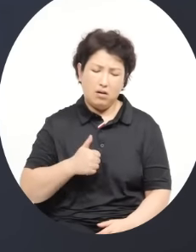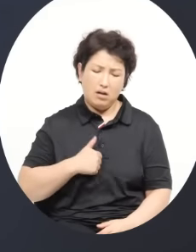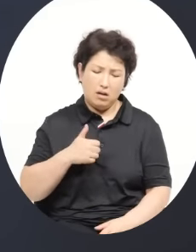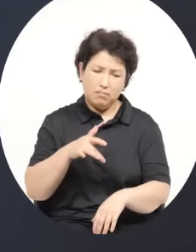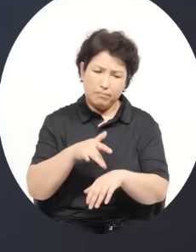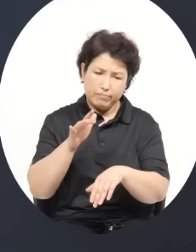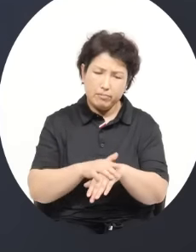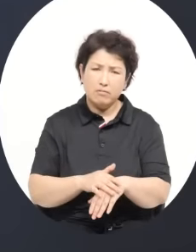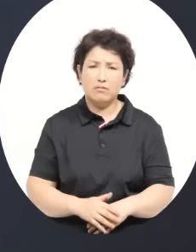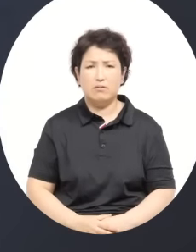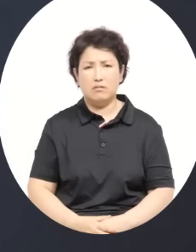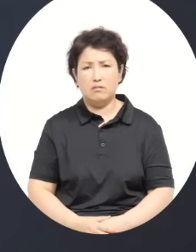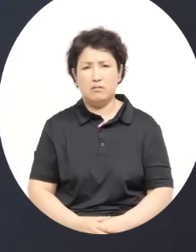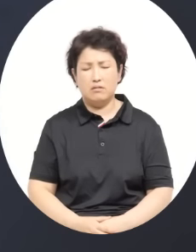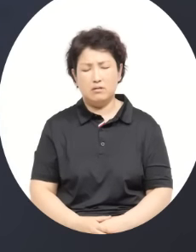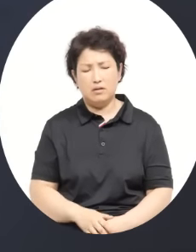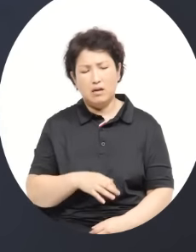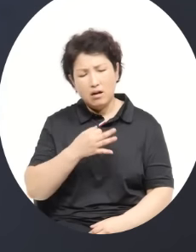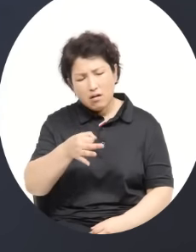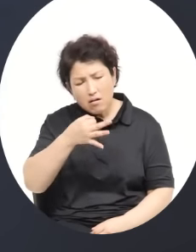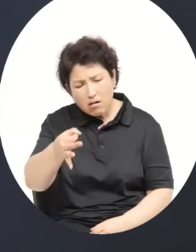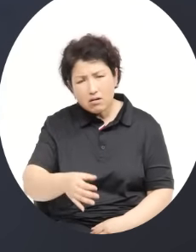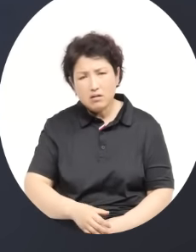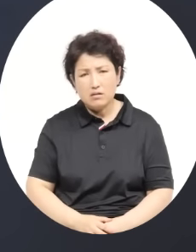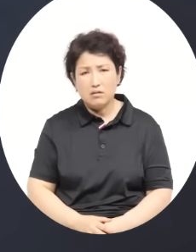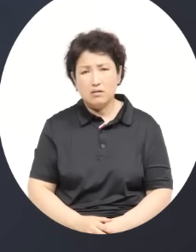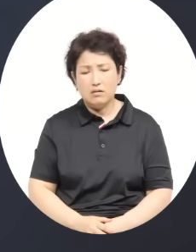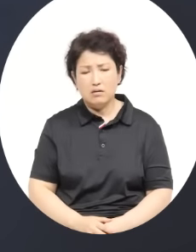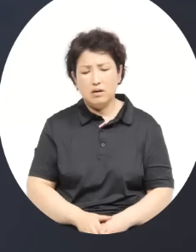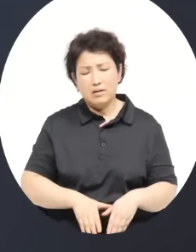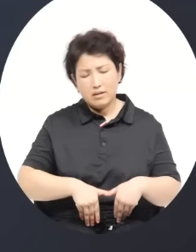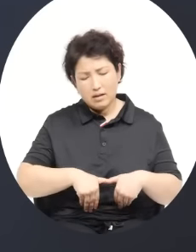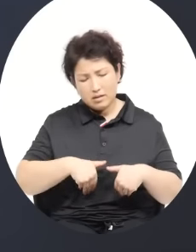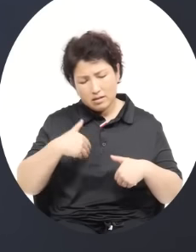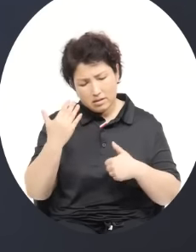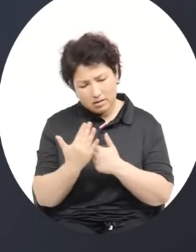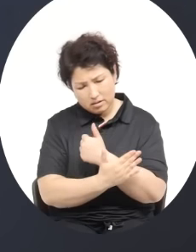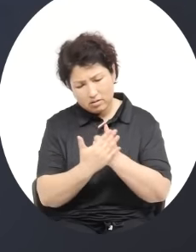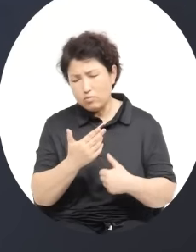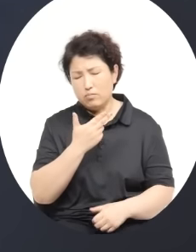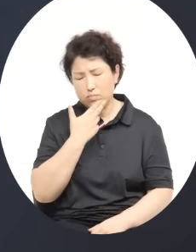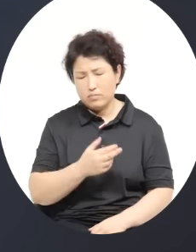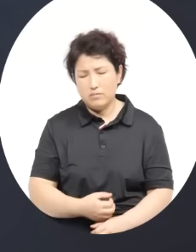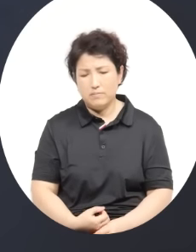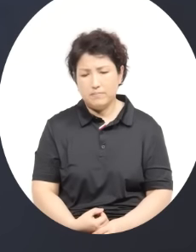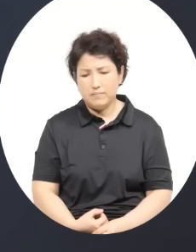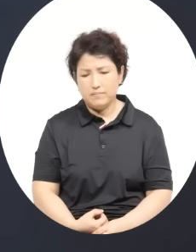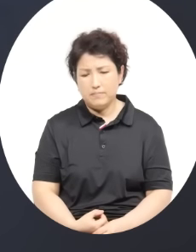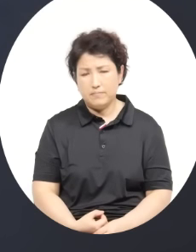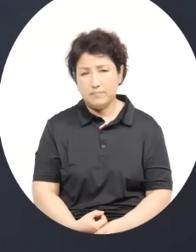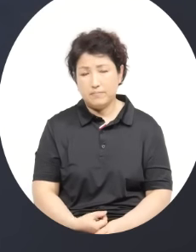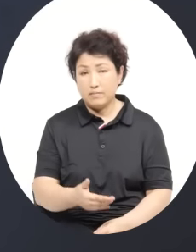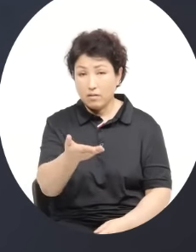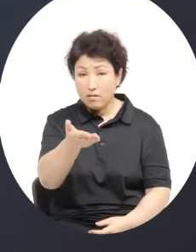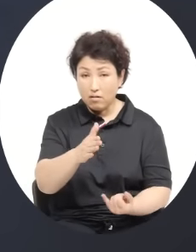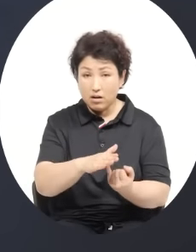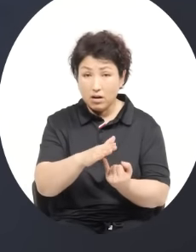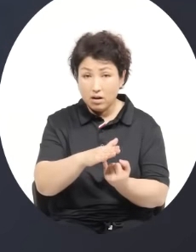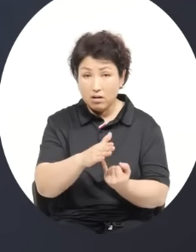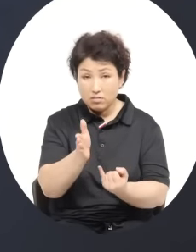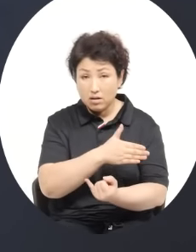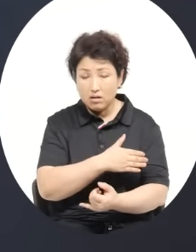항상 화내고 소리 지르고 따뜻하게 해주시는 적이 없어요. 어릴